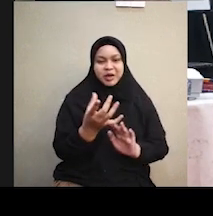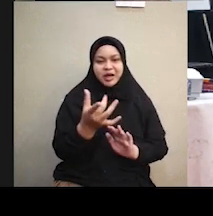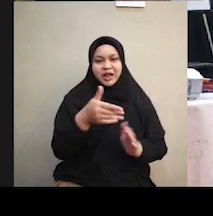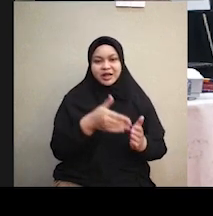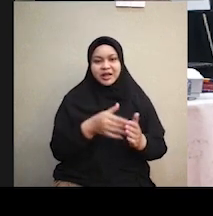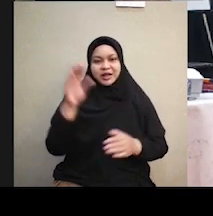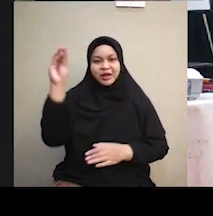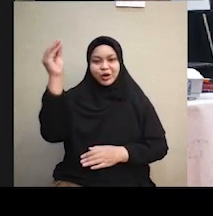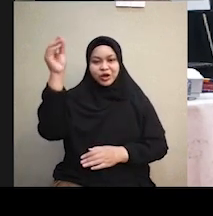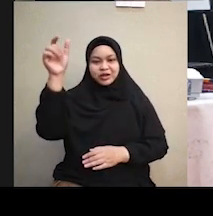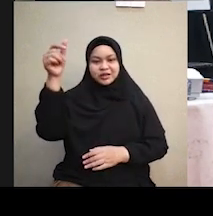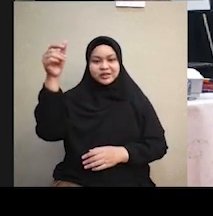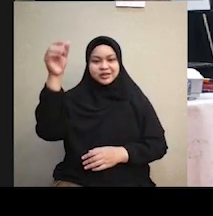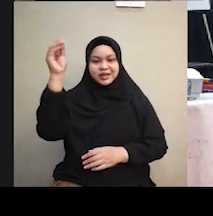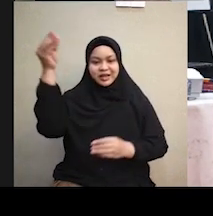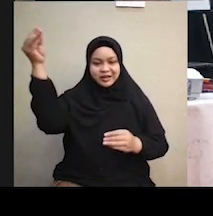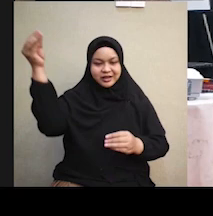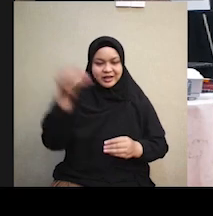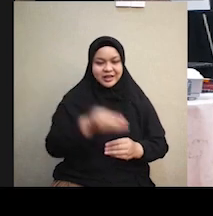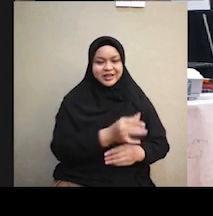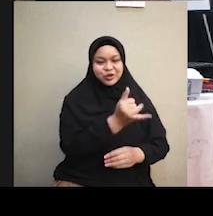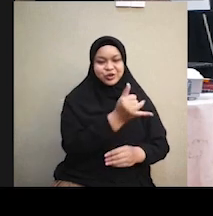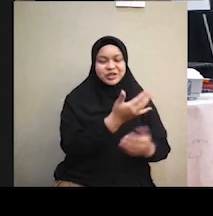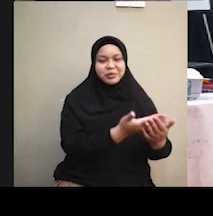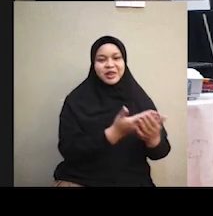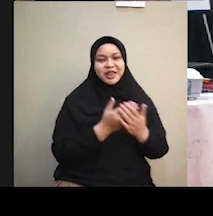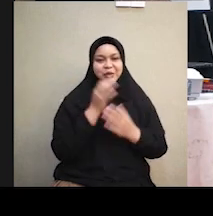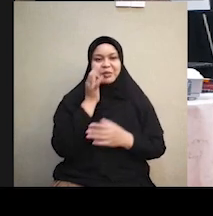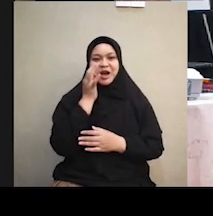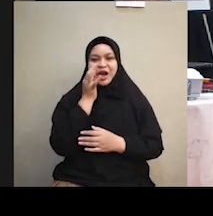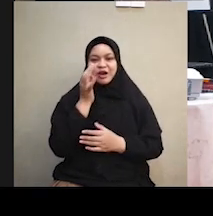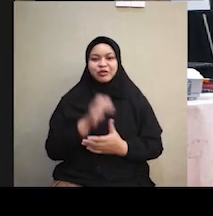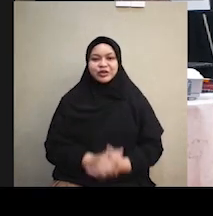direkturnya dari Jakarta ke datang ke Jogja minta maaf